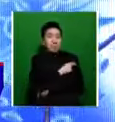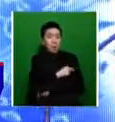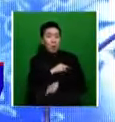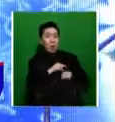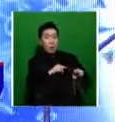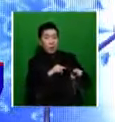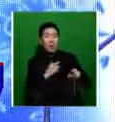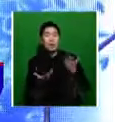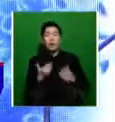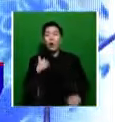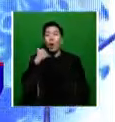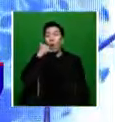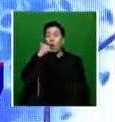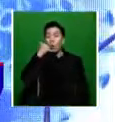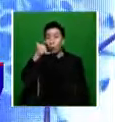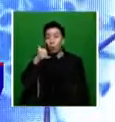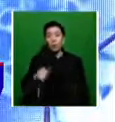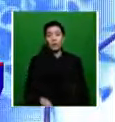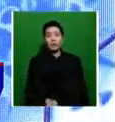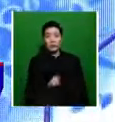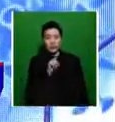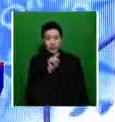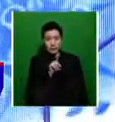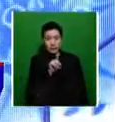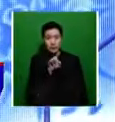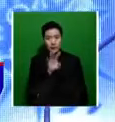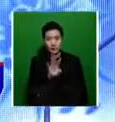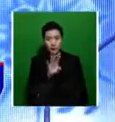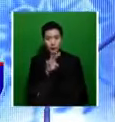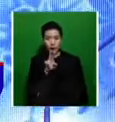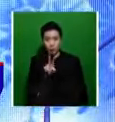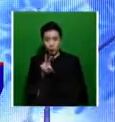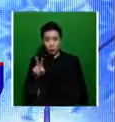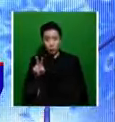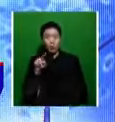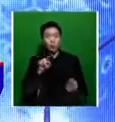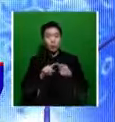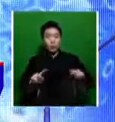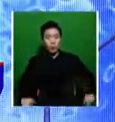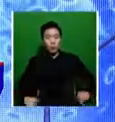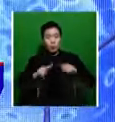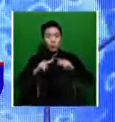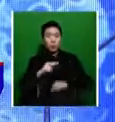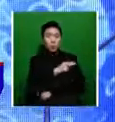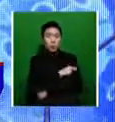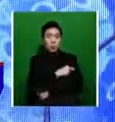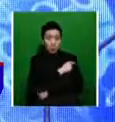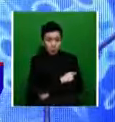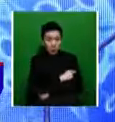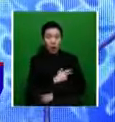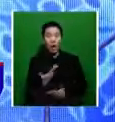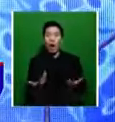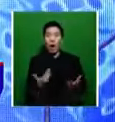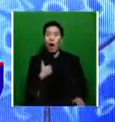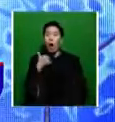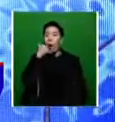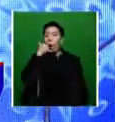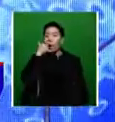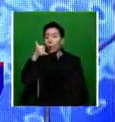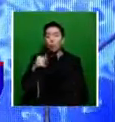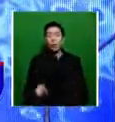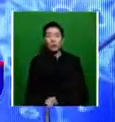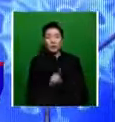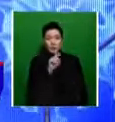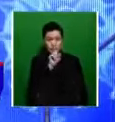ที่สายด่วน1422ของกระทรวงสาธารณสุขหรือถ้าท่านจะโทรมาที่1111ของศูนย์โควิดก็